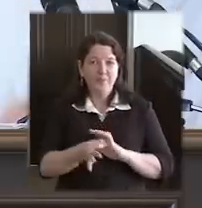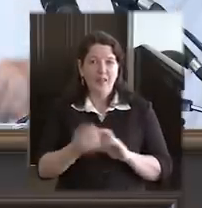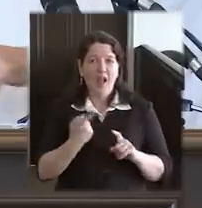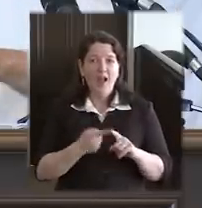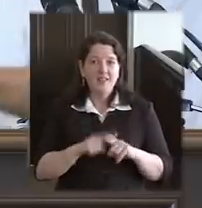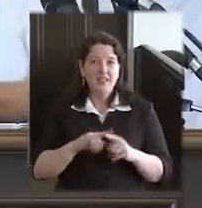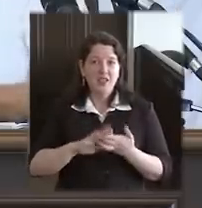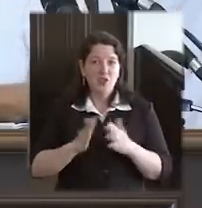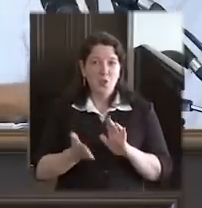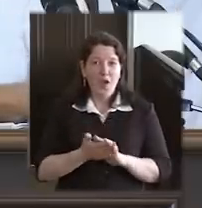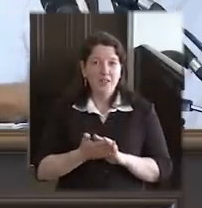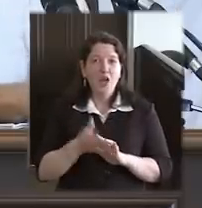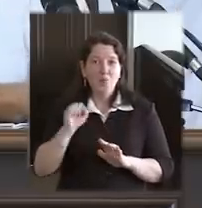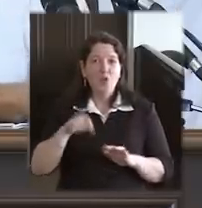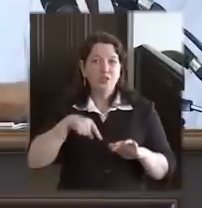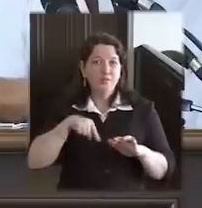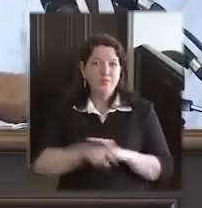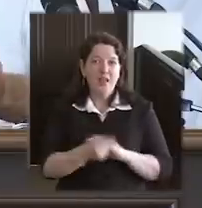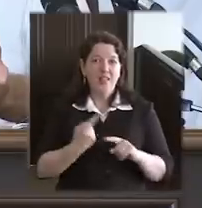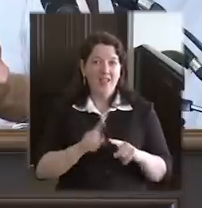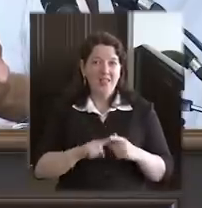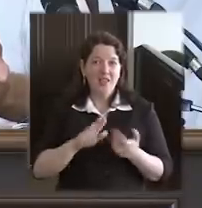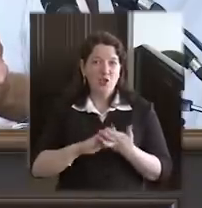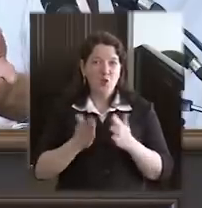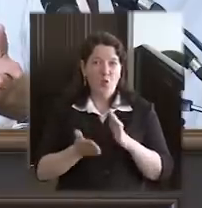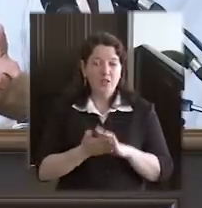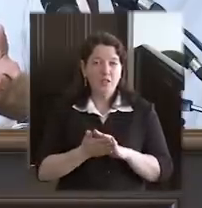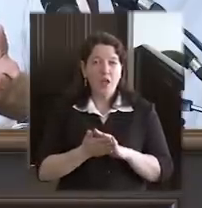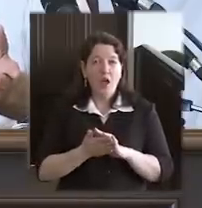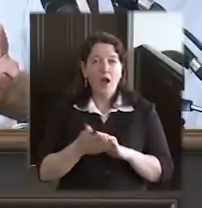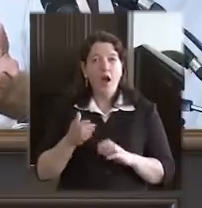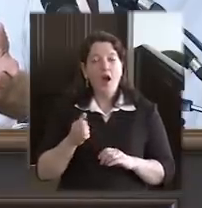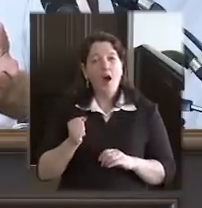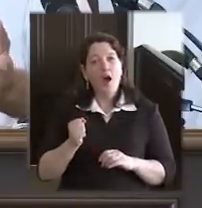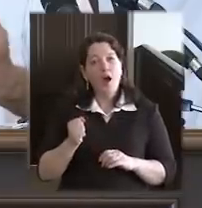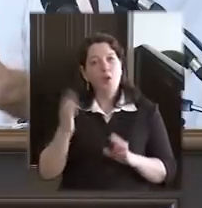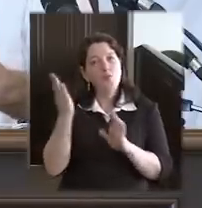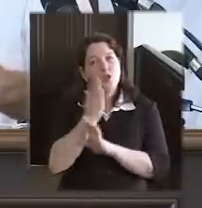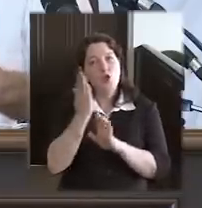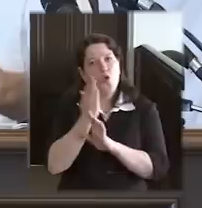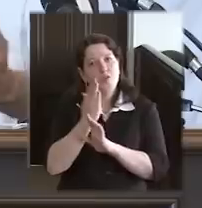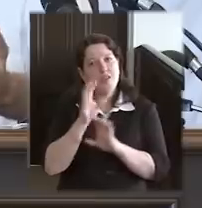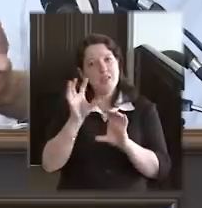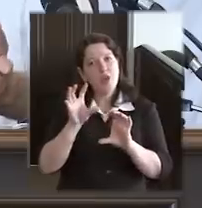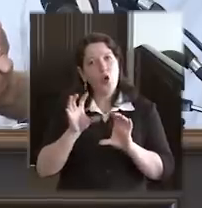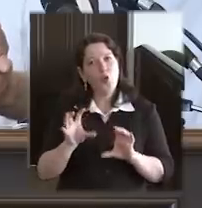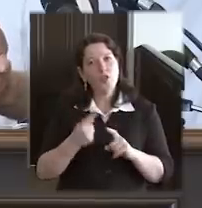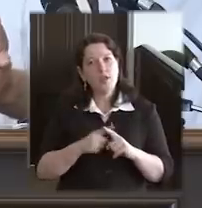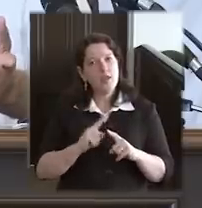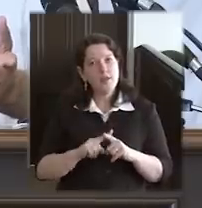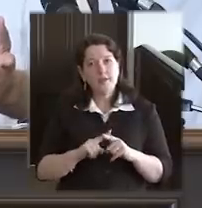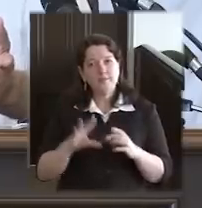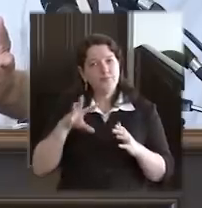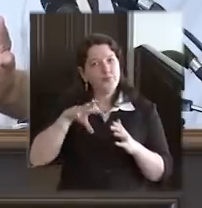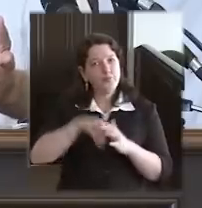процент попадается. Ну, можно сбежать, а от природных законов никуда не сбежишь, потому что мы сами – это и есть природа,